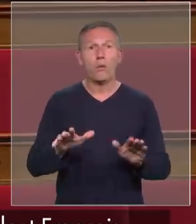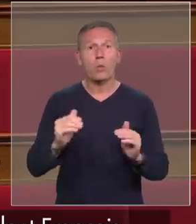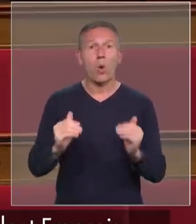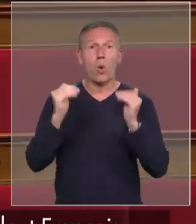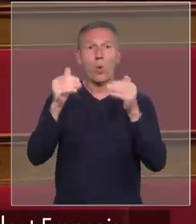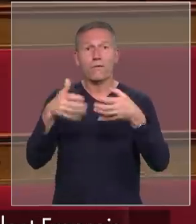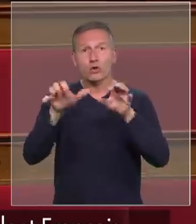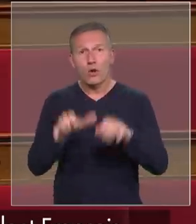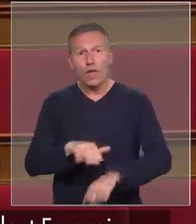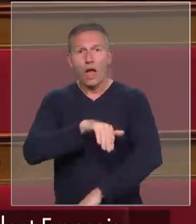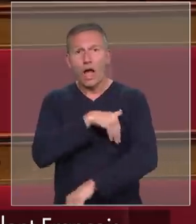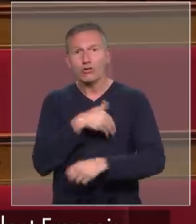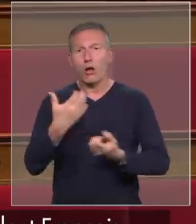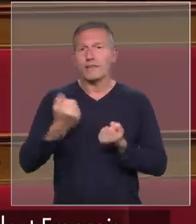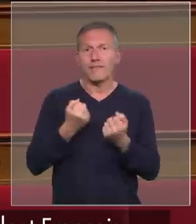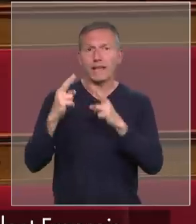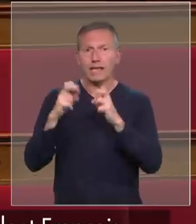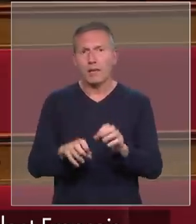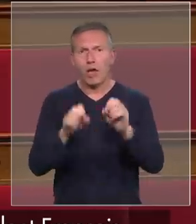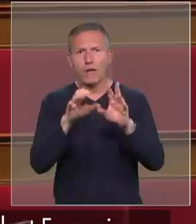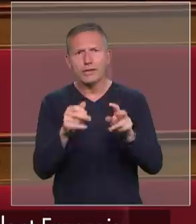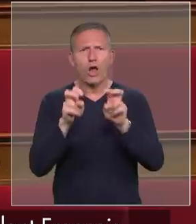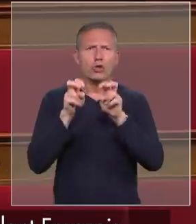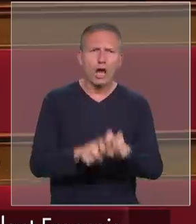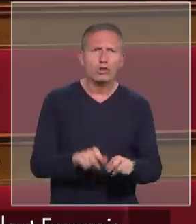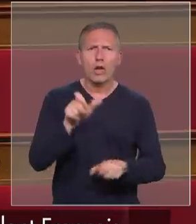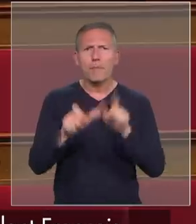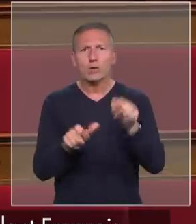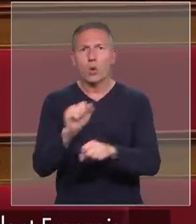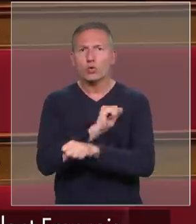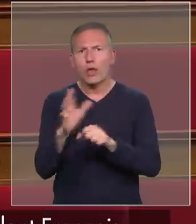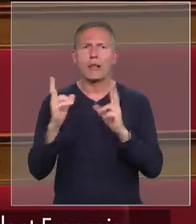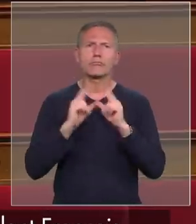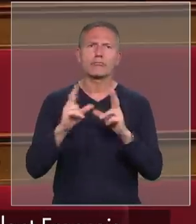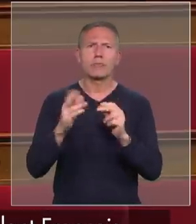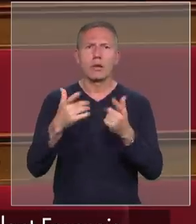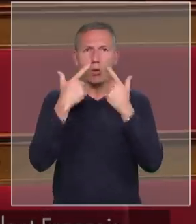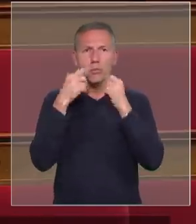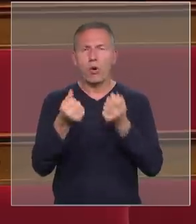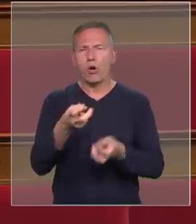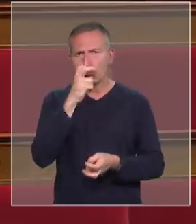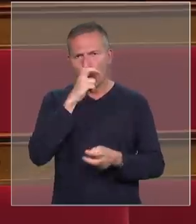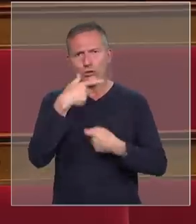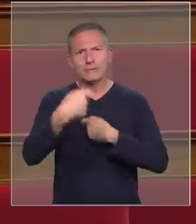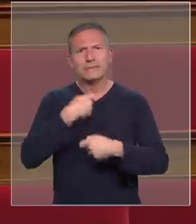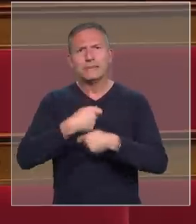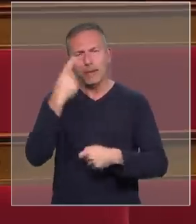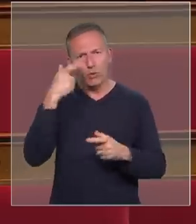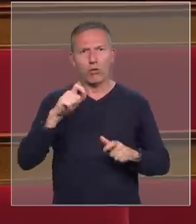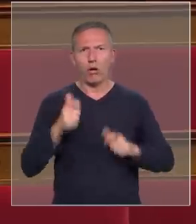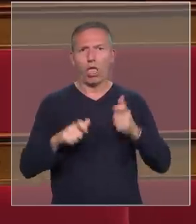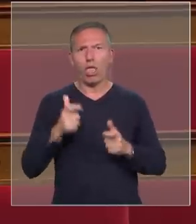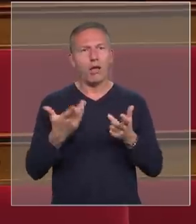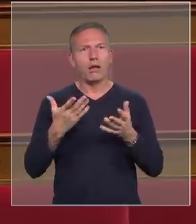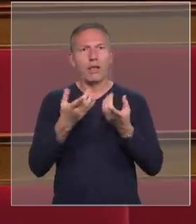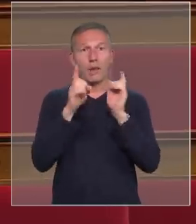agents des services de renseignement, les enseignants-chercheurs, les journalistes qui ont rendu compte des tentatives de déstabilisation de notre démocratie venant